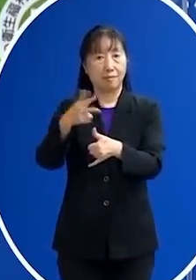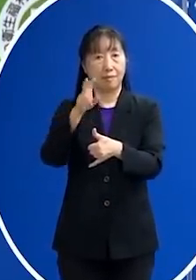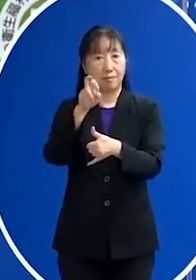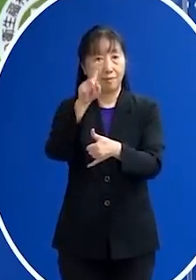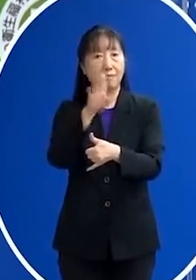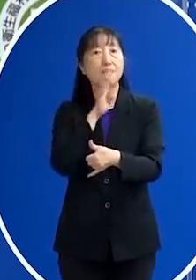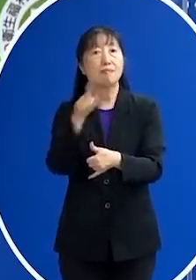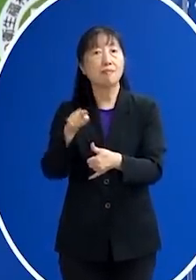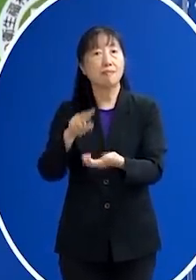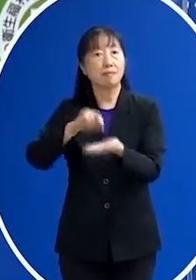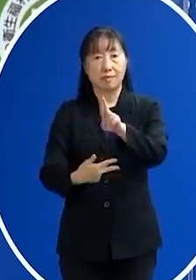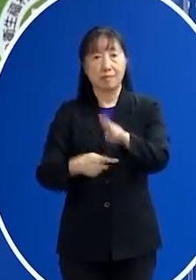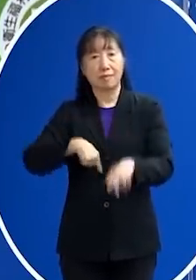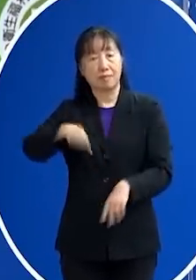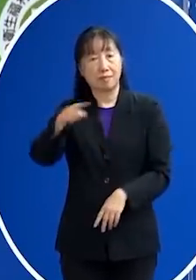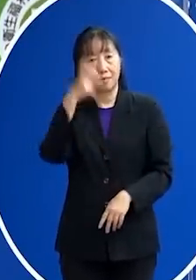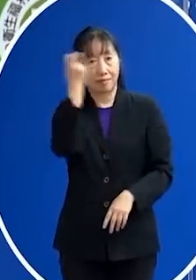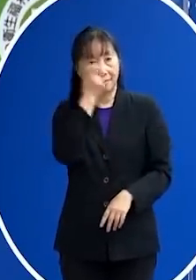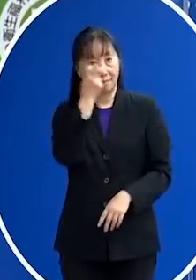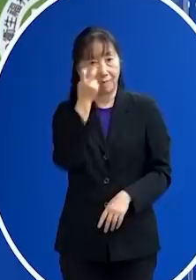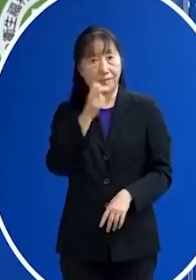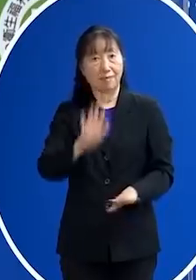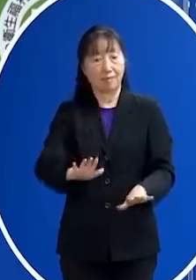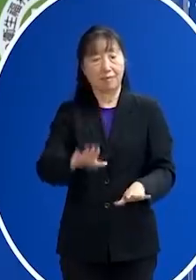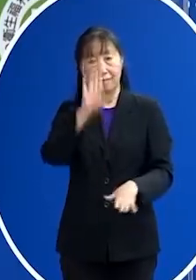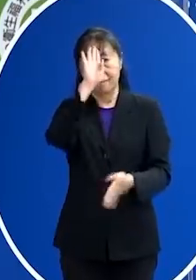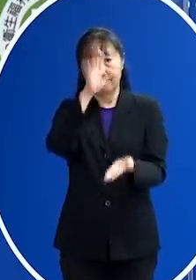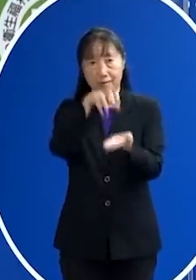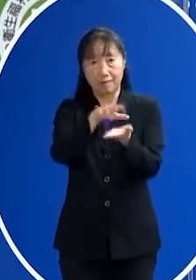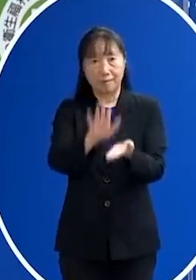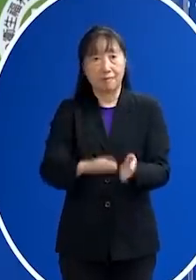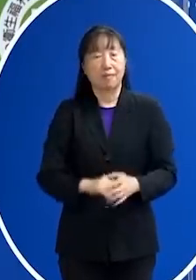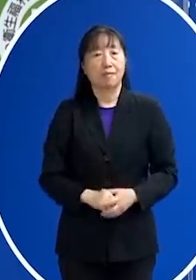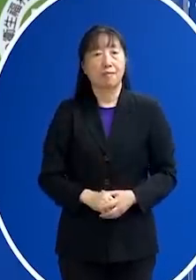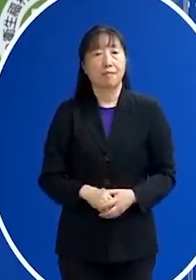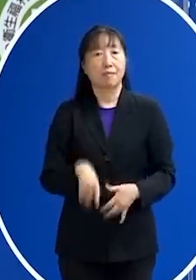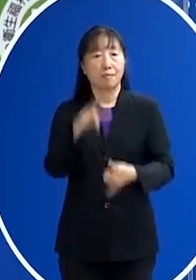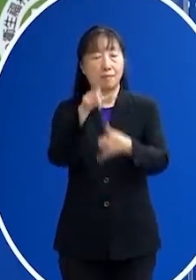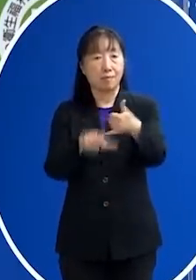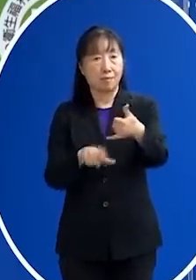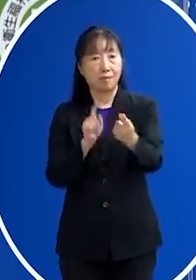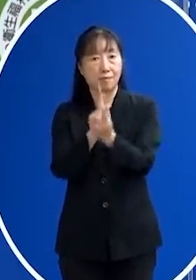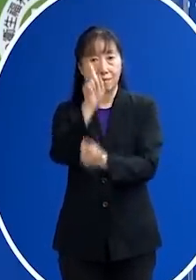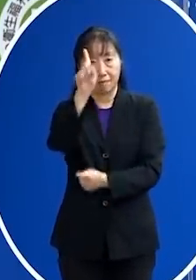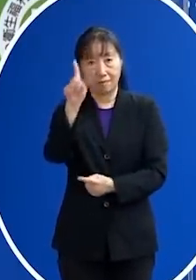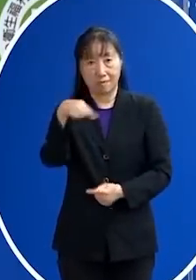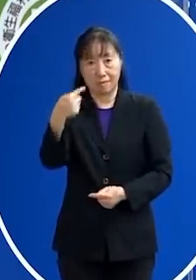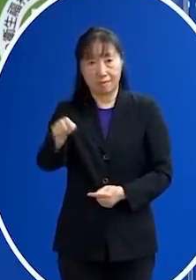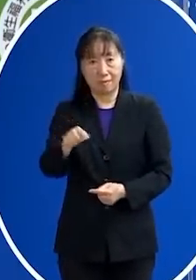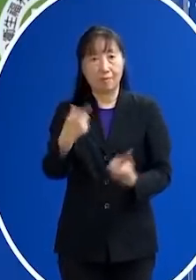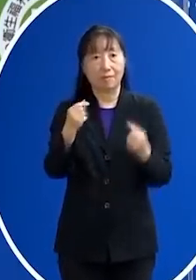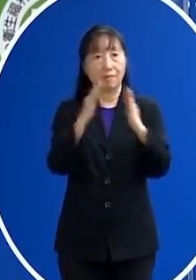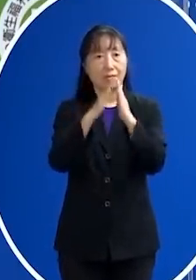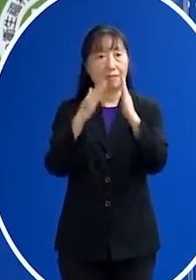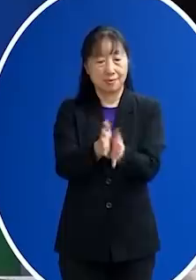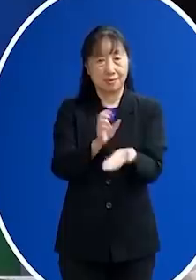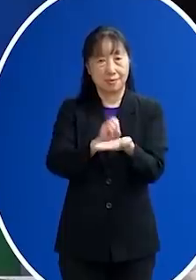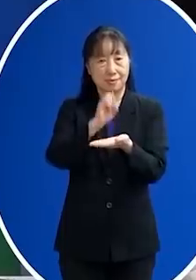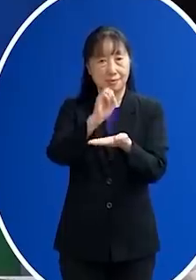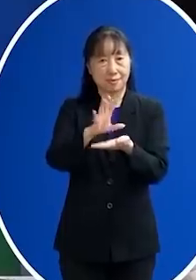也40多岁的男性。好，那我们有框列一个哈个案的接触者1人，列为居家隔